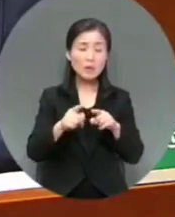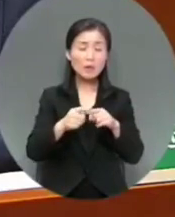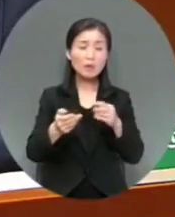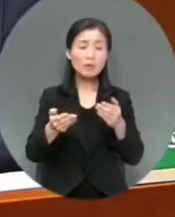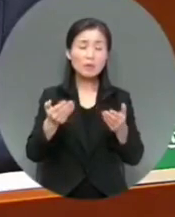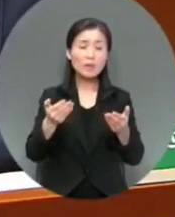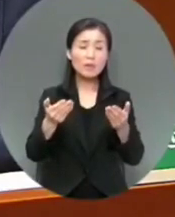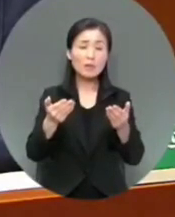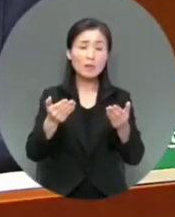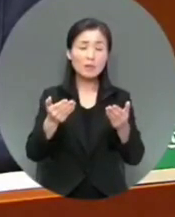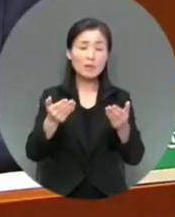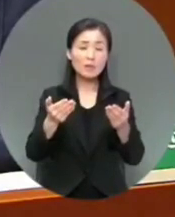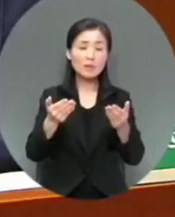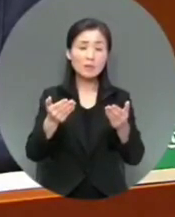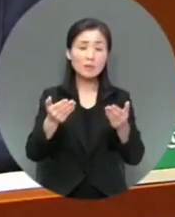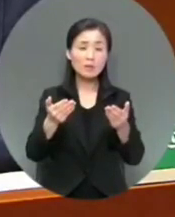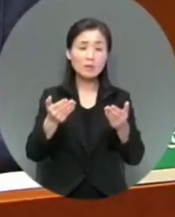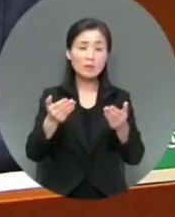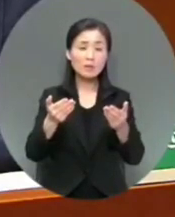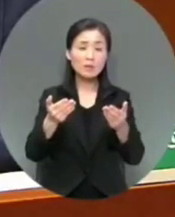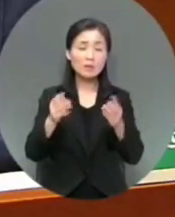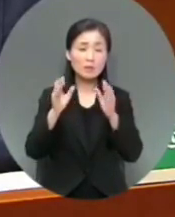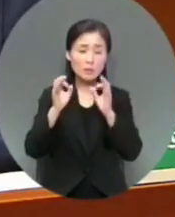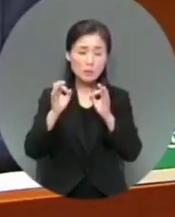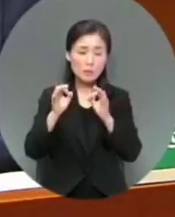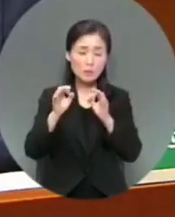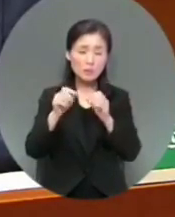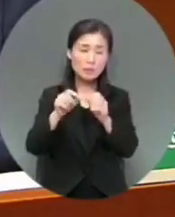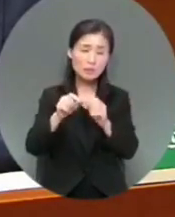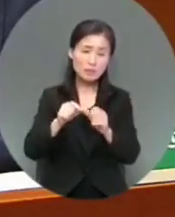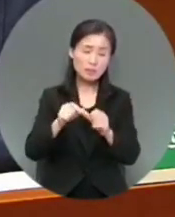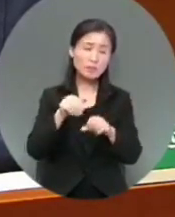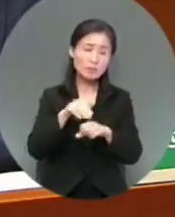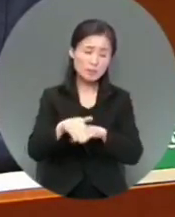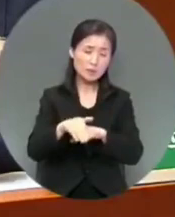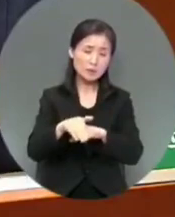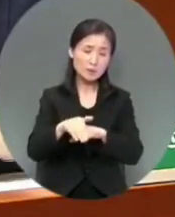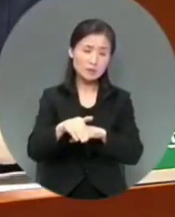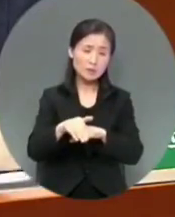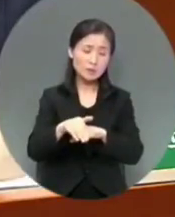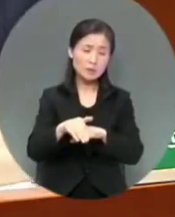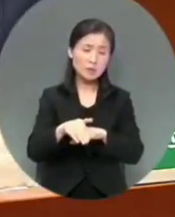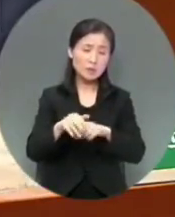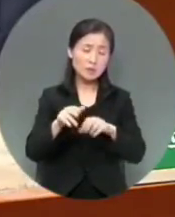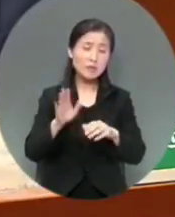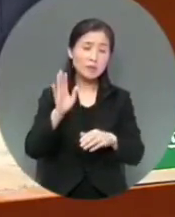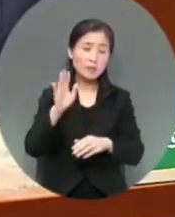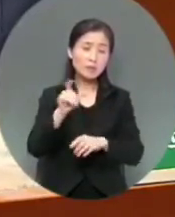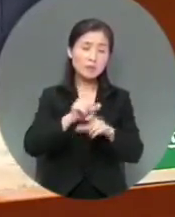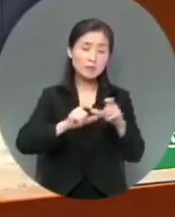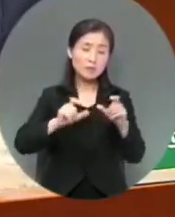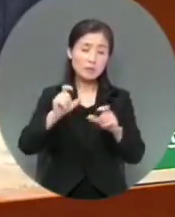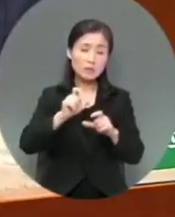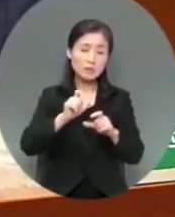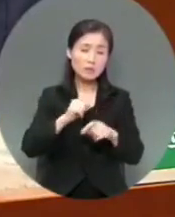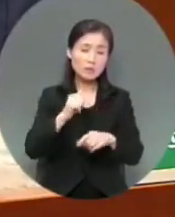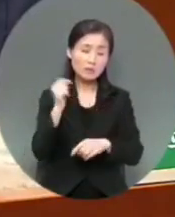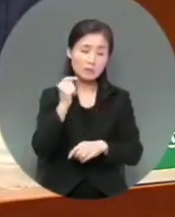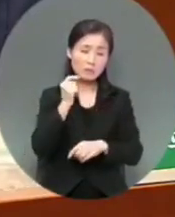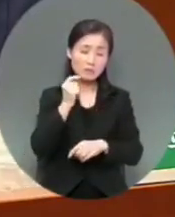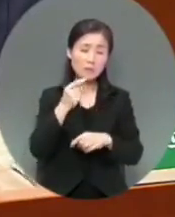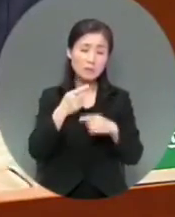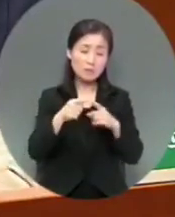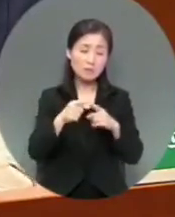그런 측면이 아무래도 있을 것 같다는 생각이 듭니다. 앞으로 더좀 아주 저 신중하게 예, 지자체하고